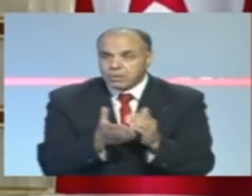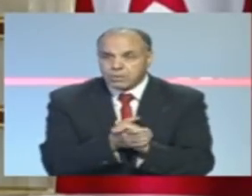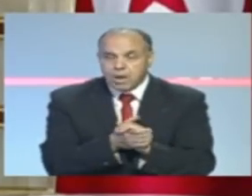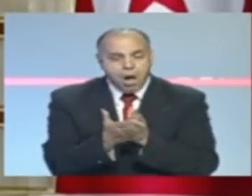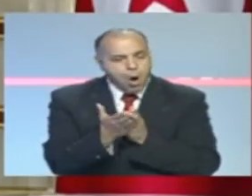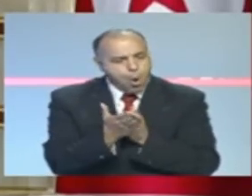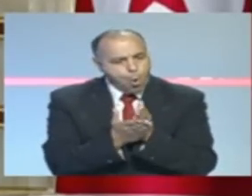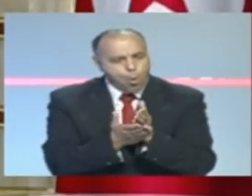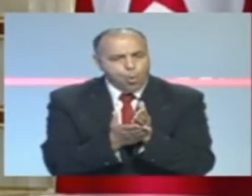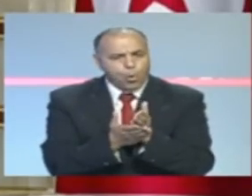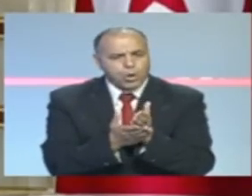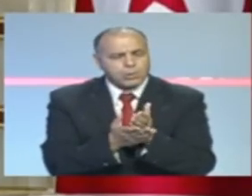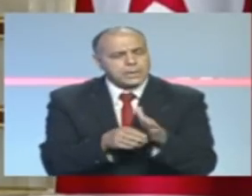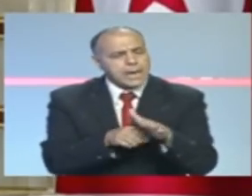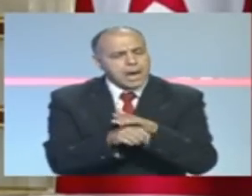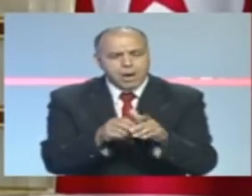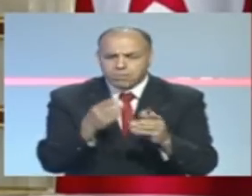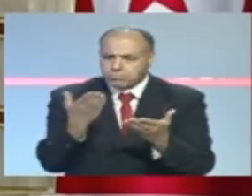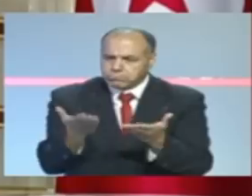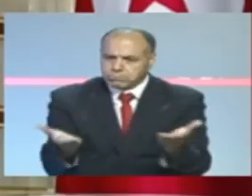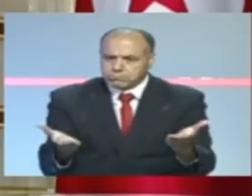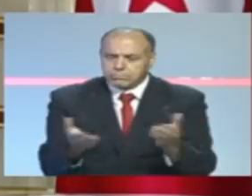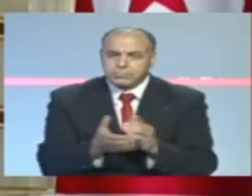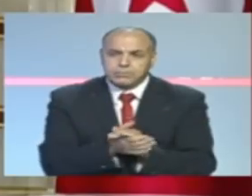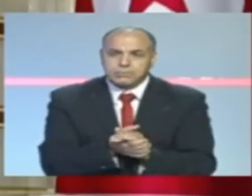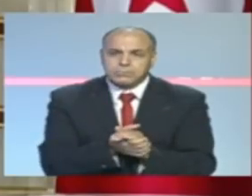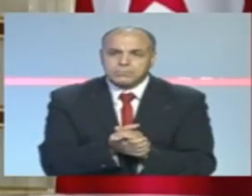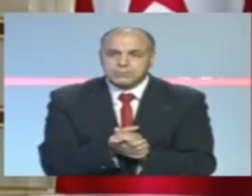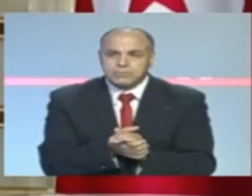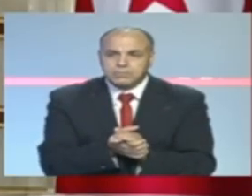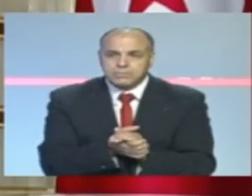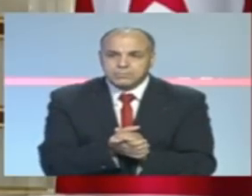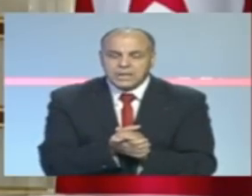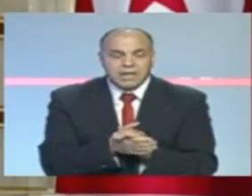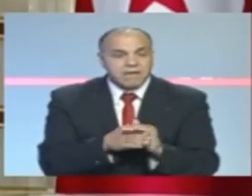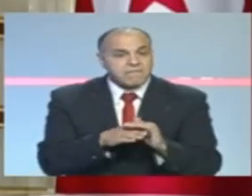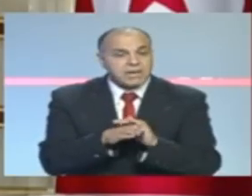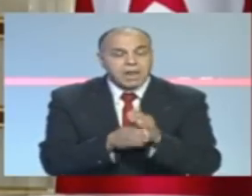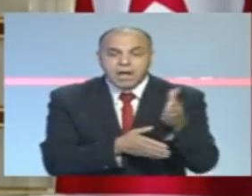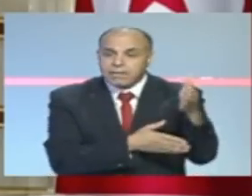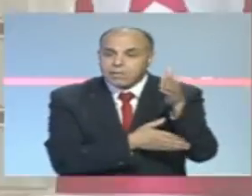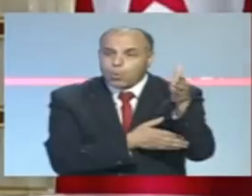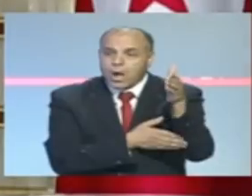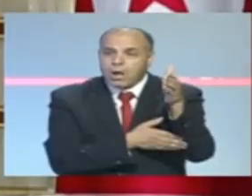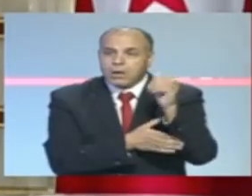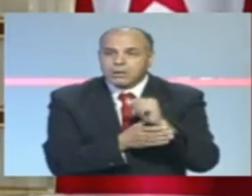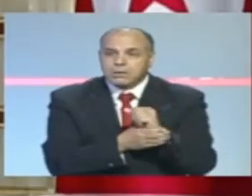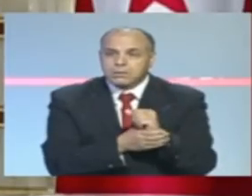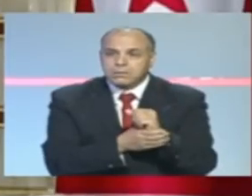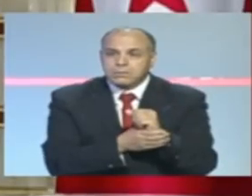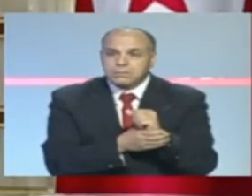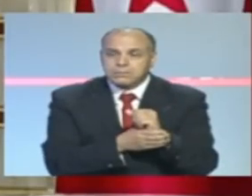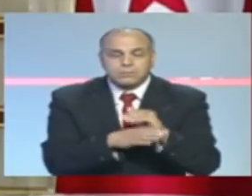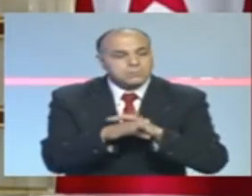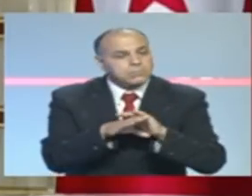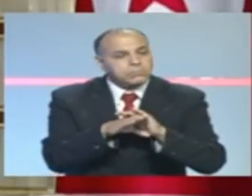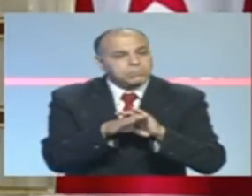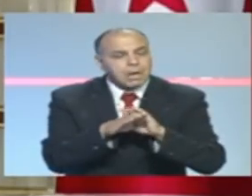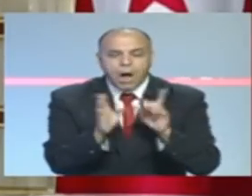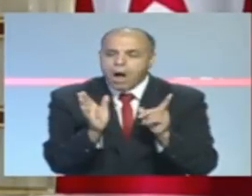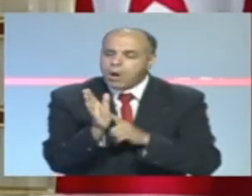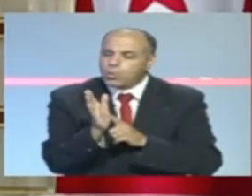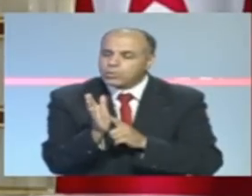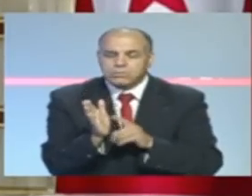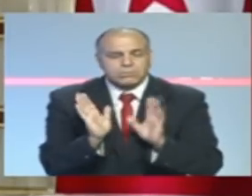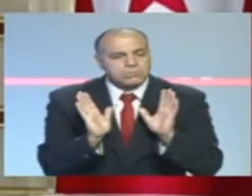حقوقه كامله في ظل دوله تقوم على القانون